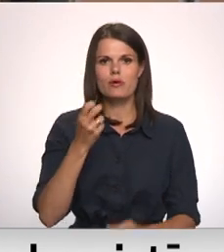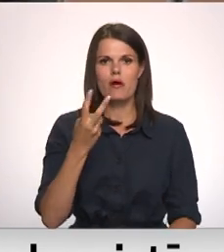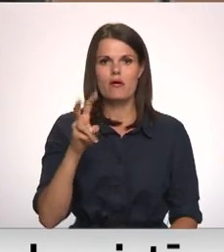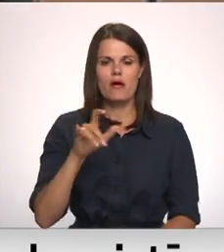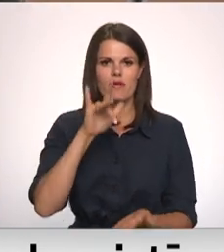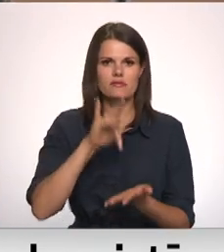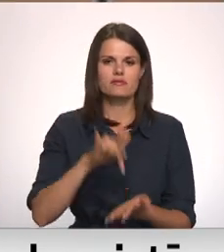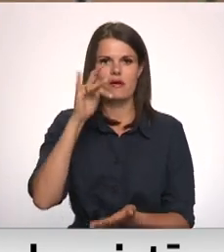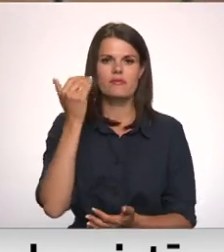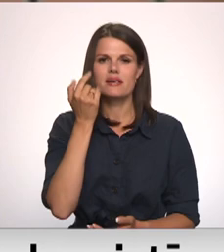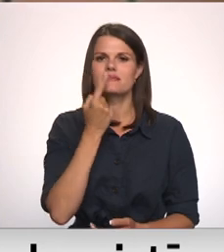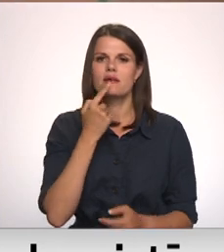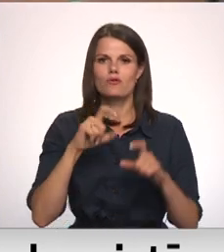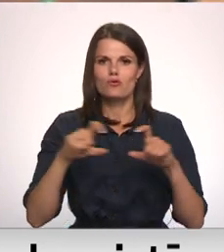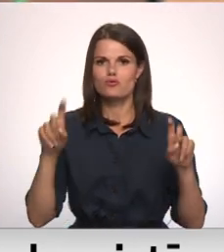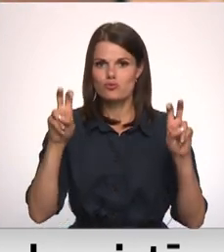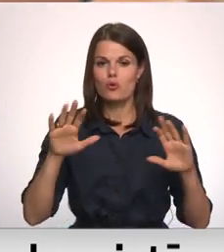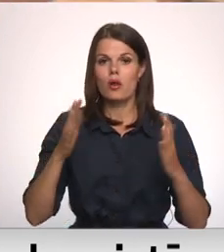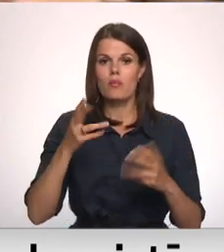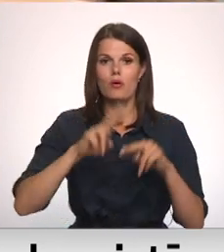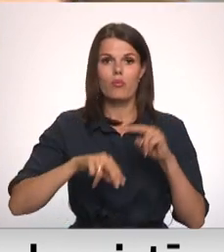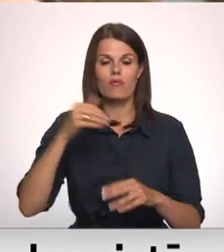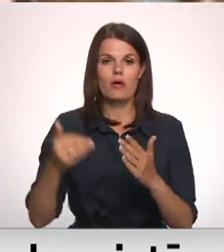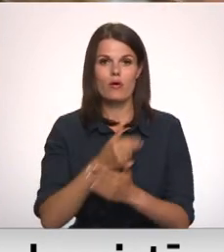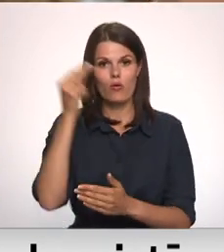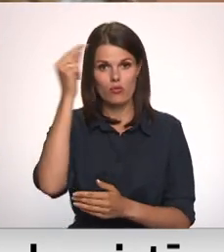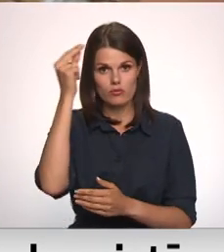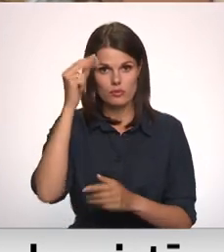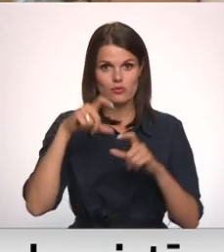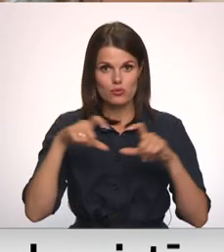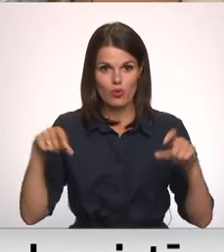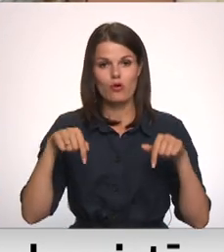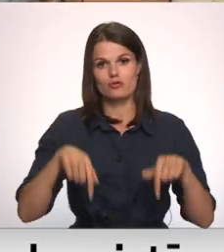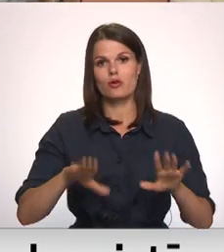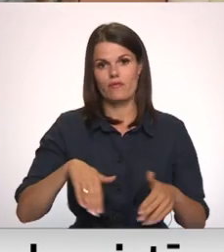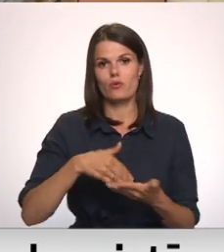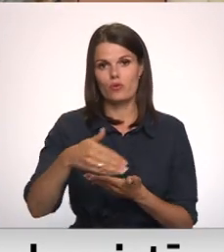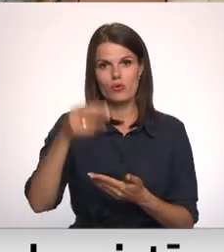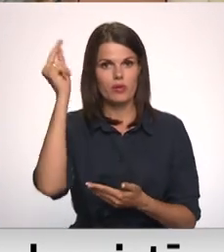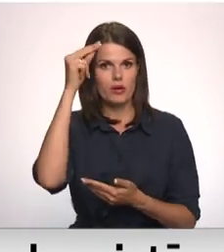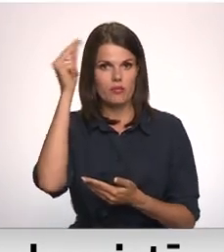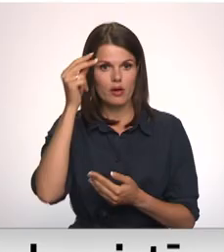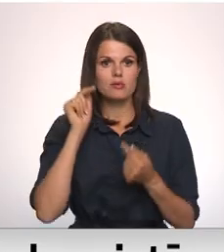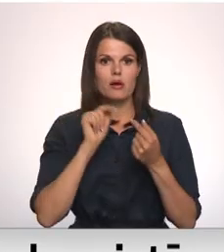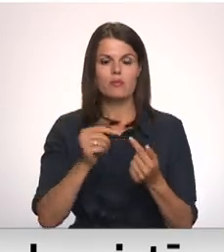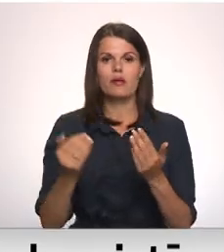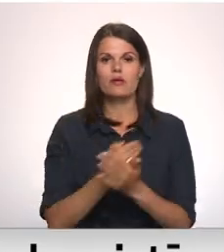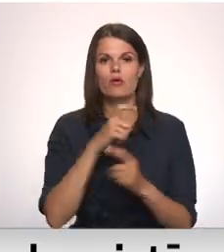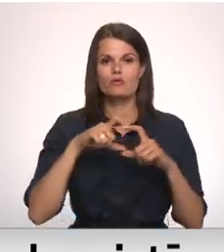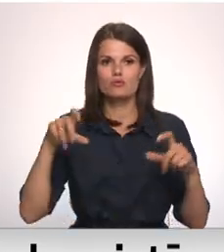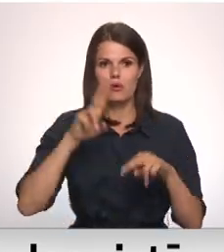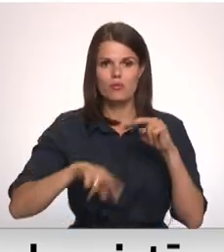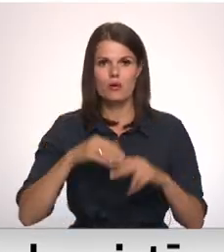sauktajā sarkanajā skoliņā. Bet būvējot jauno skolu, mācības varētu turpināt šeit pat. Pret kārtējo jaunas skolas